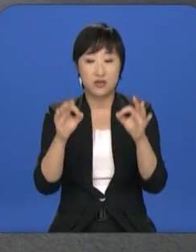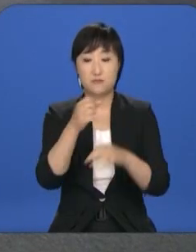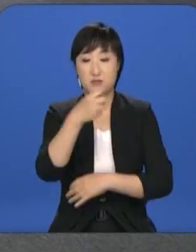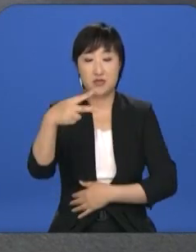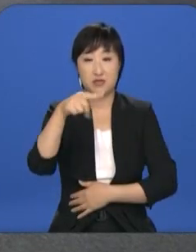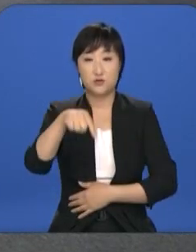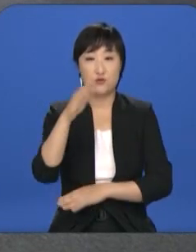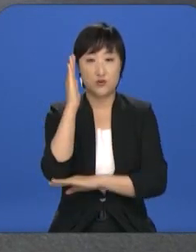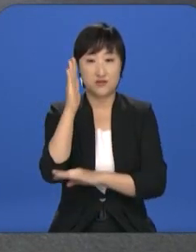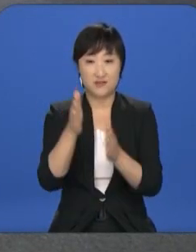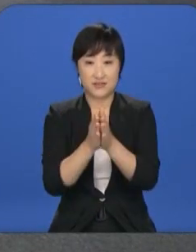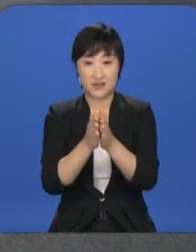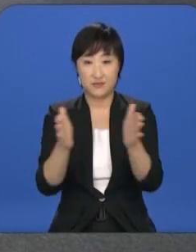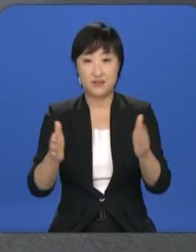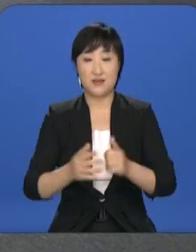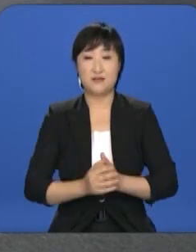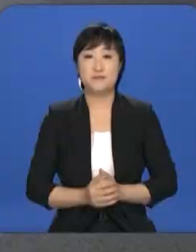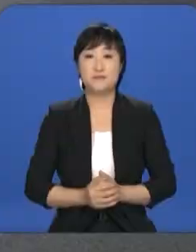후보 기조연설을 해주십시오.